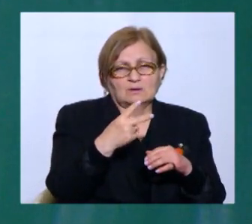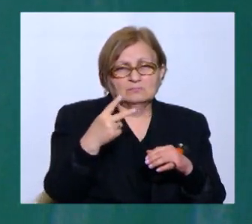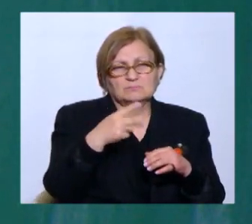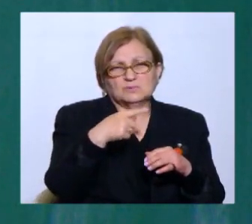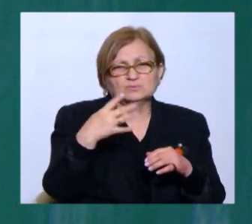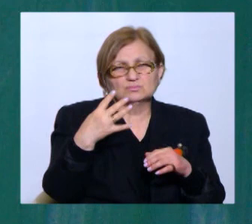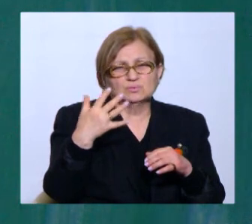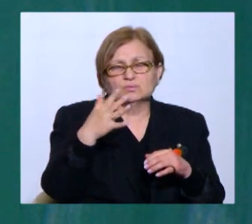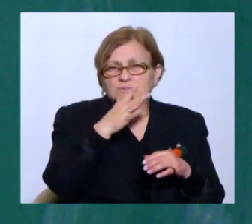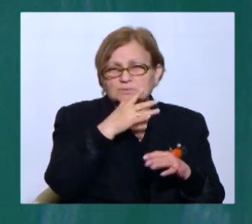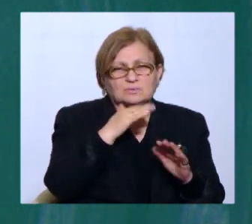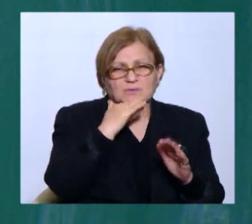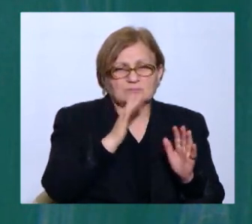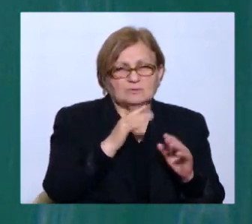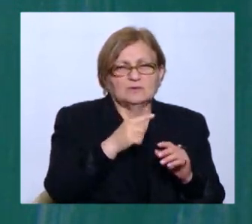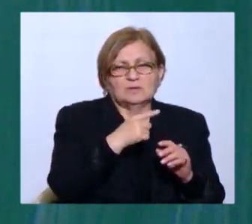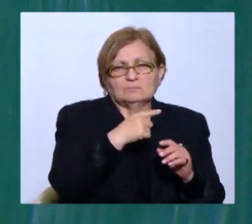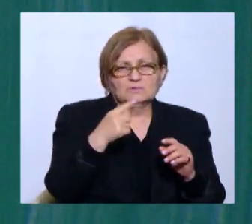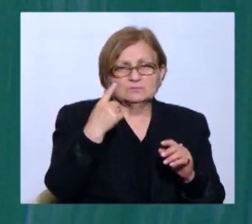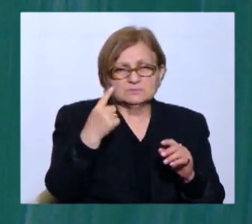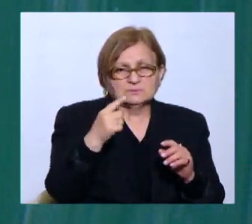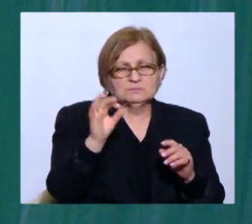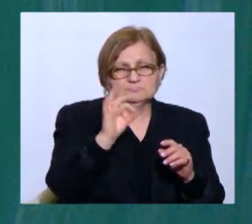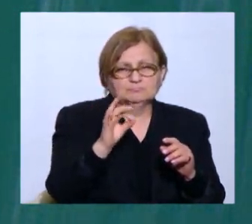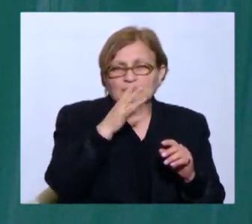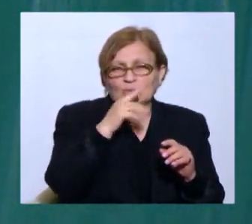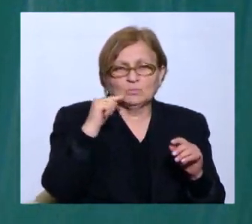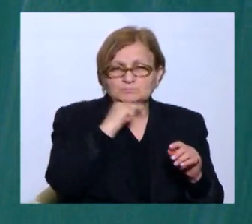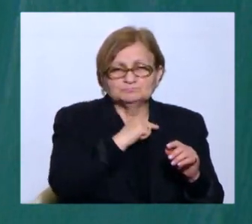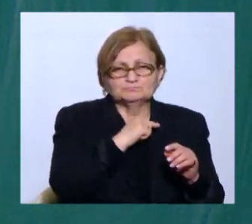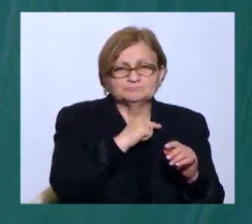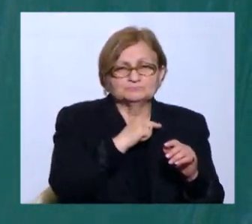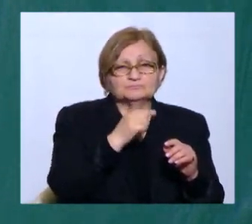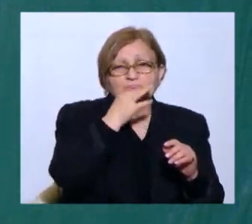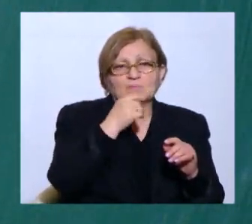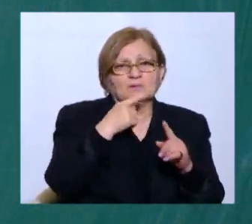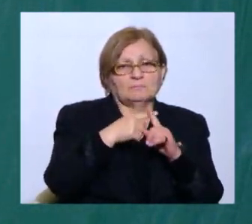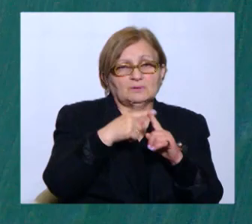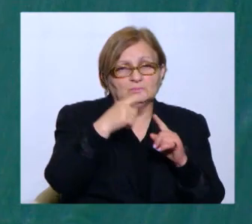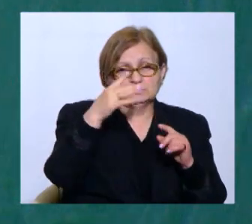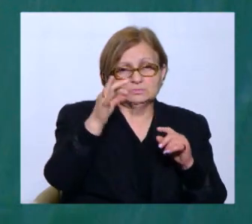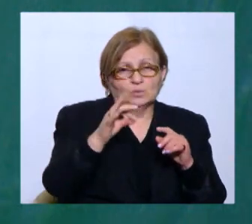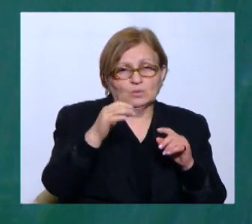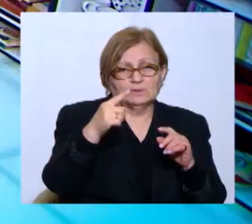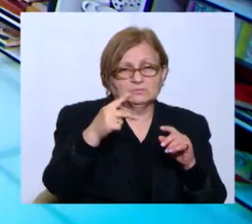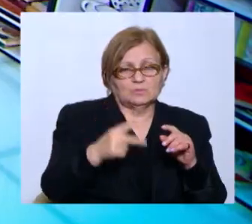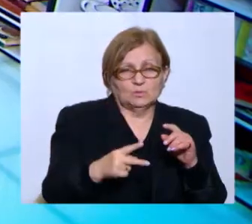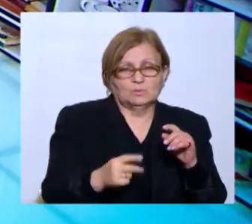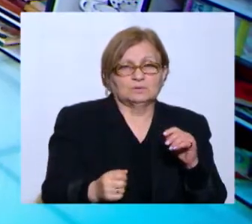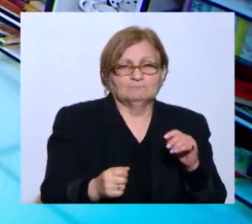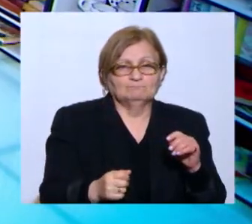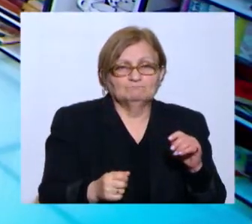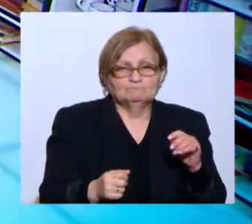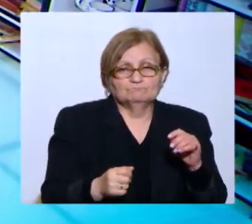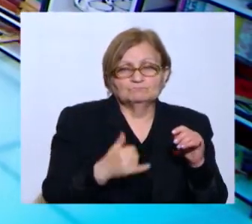ახლა დროის სიმწილის გამო 1, 2, 3. ახლა ასე შორს ვერ წავალოთ. ესე იგი,